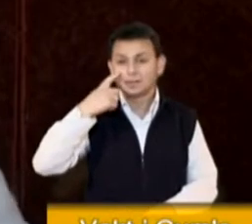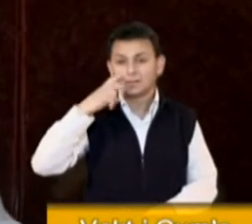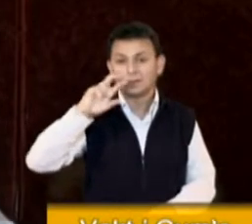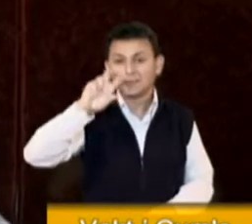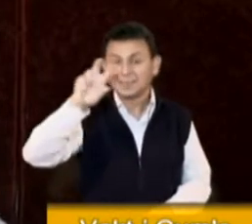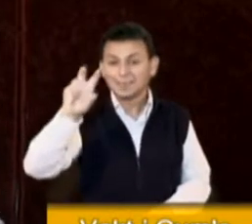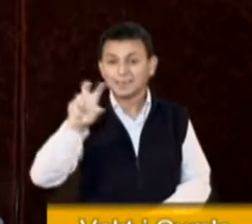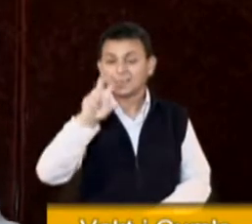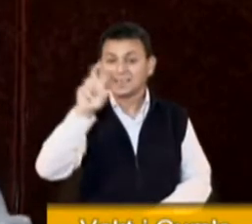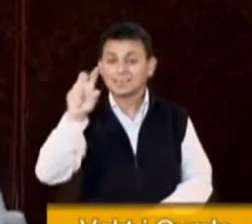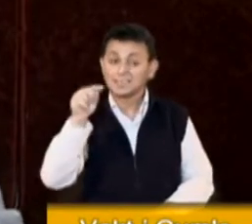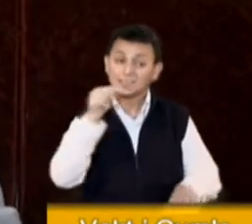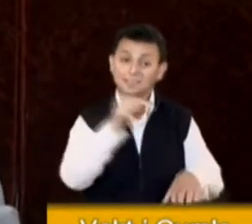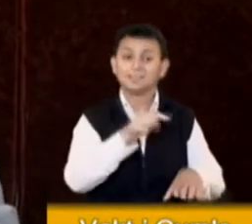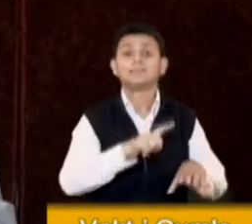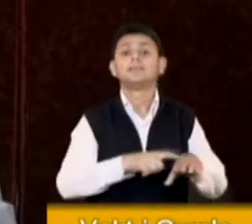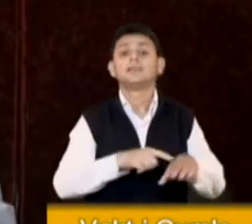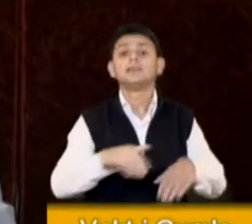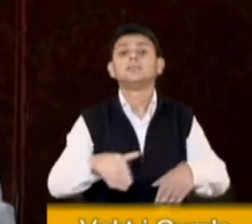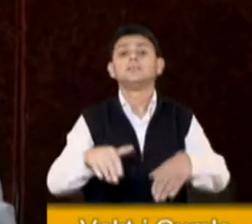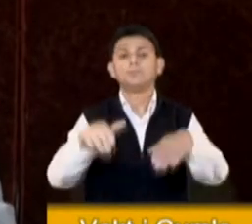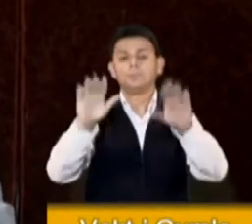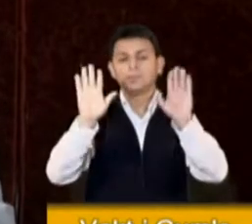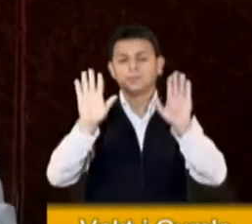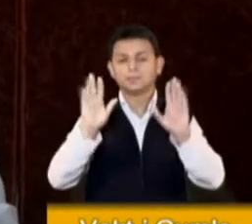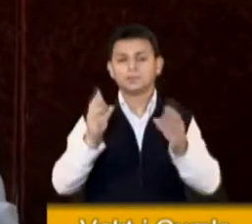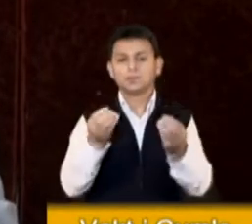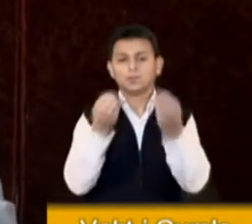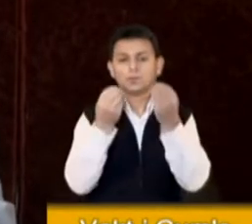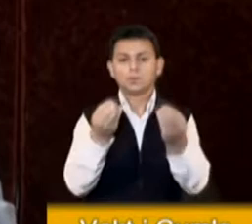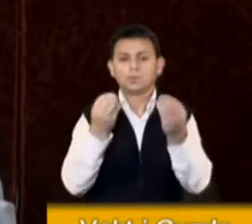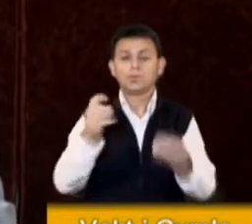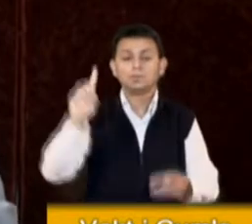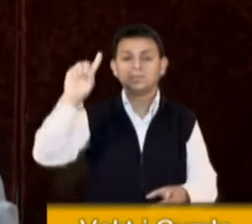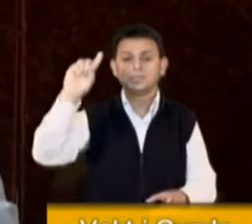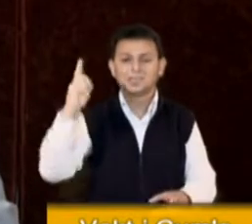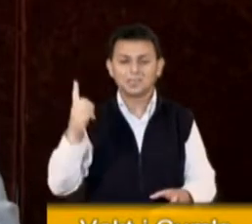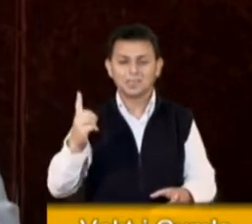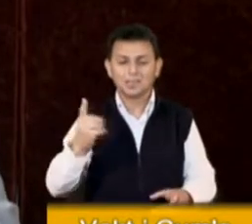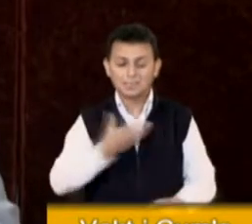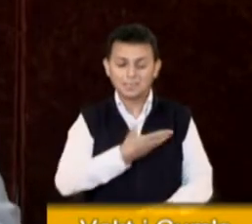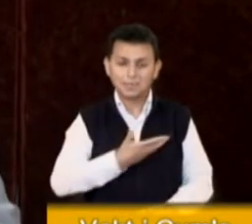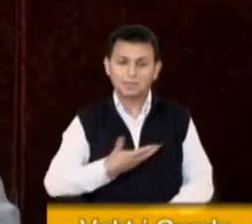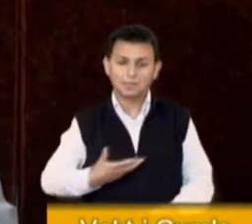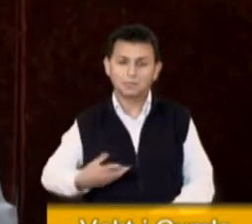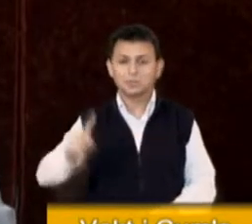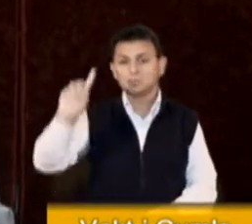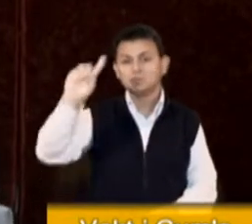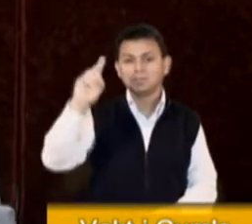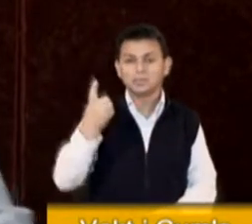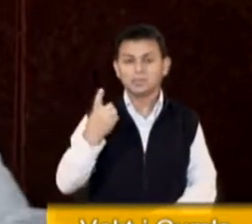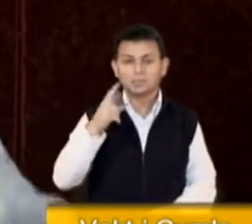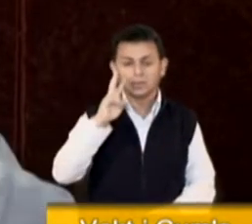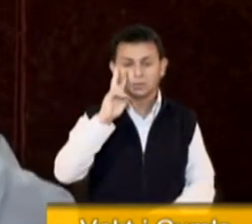bu şekilde güzel bir şey gördüğümüz zaman, hoşa giden bir şeyi müşahede ettiğimiz